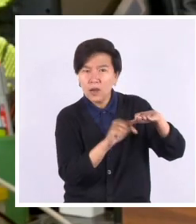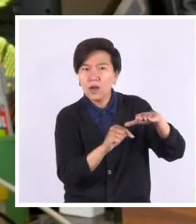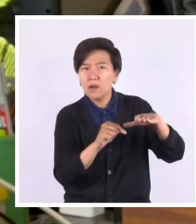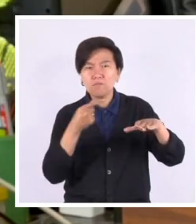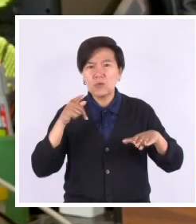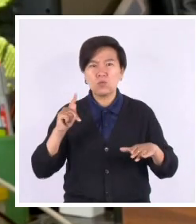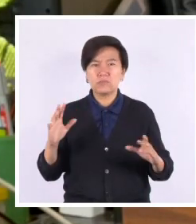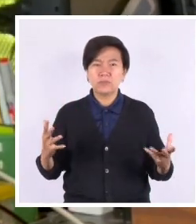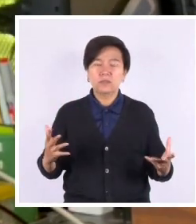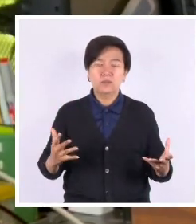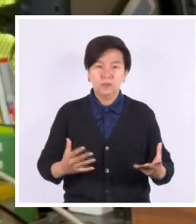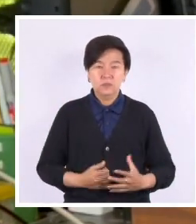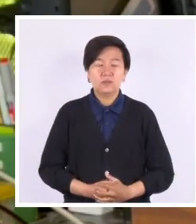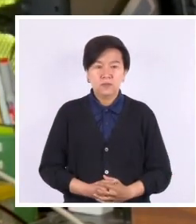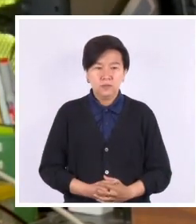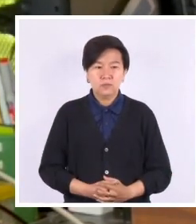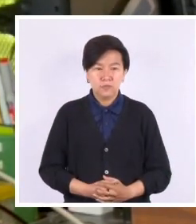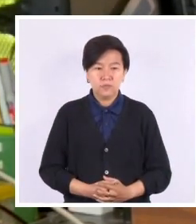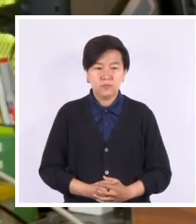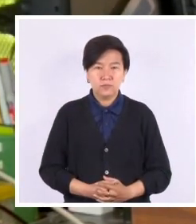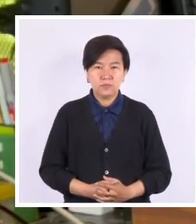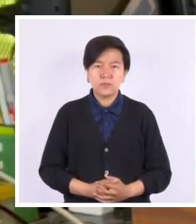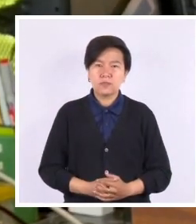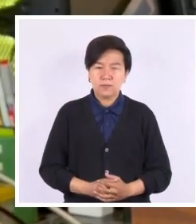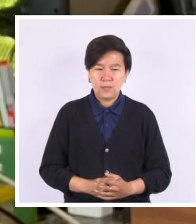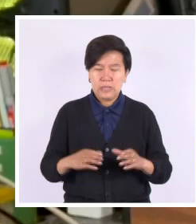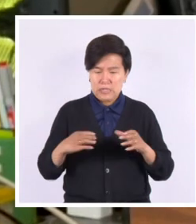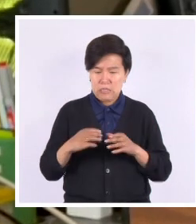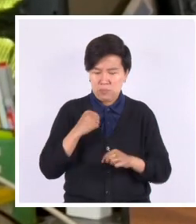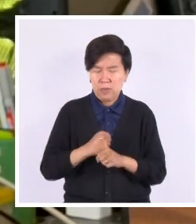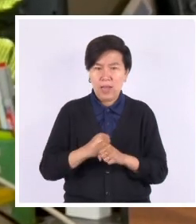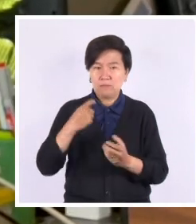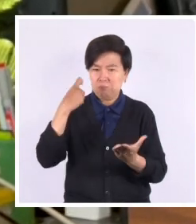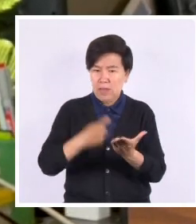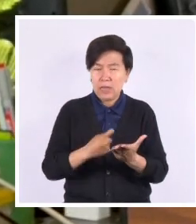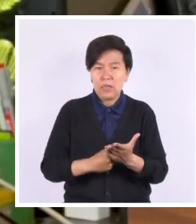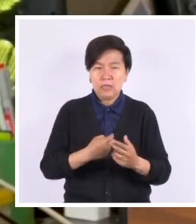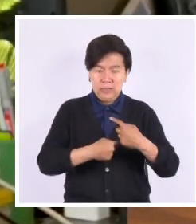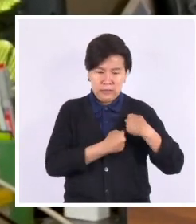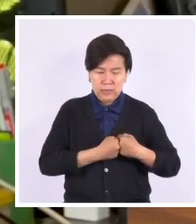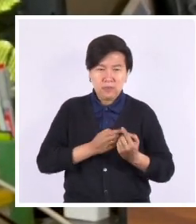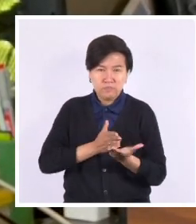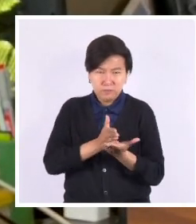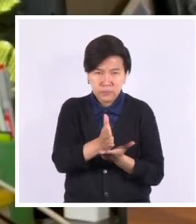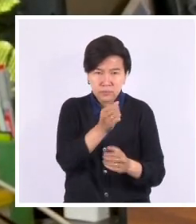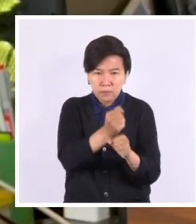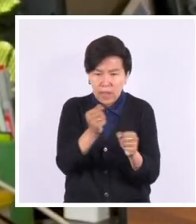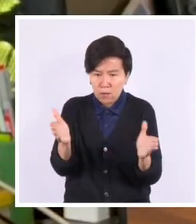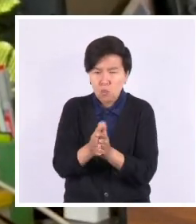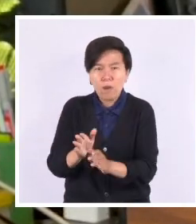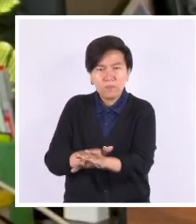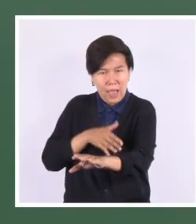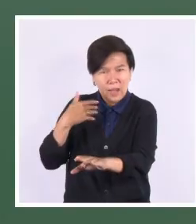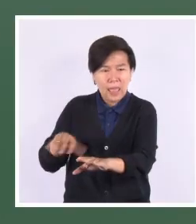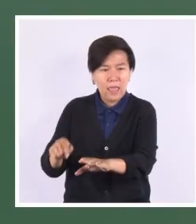ยชน์อะไรนะครับ เจ้าตัวก็ยืนยันรับประกันทีมช่างของเขาทุกคนนะคะว่ามีความซื่อสัตย์สุจริตทำงานกับเขามานานช่างทุกค